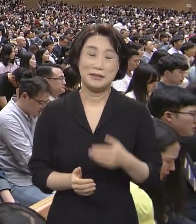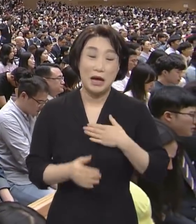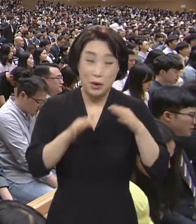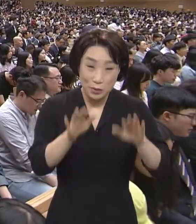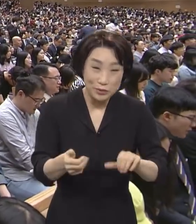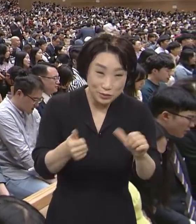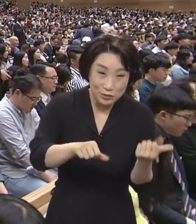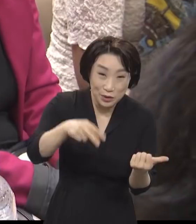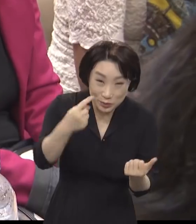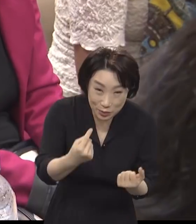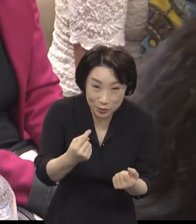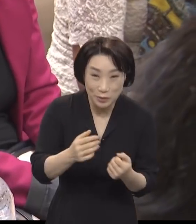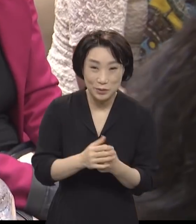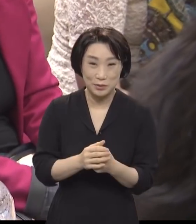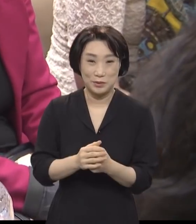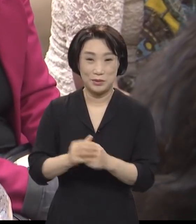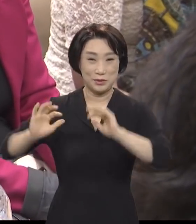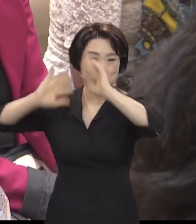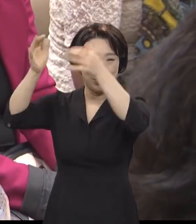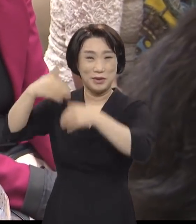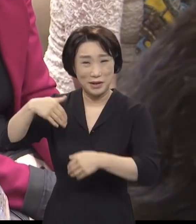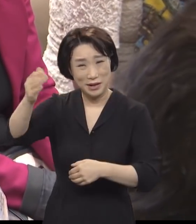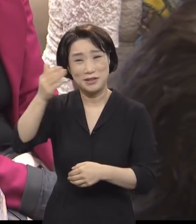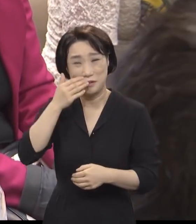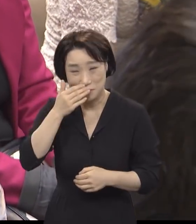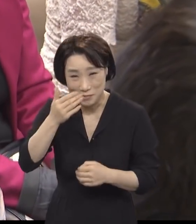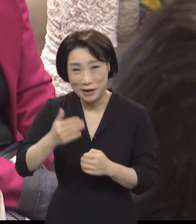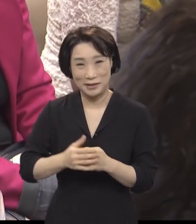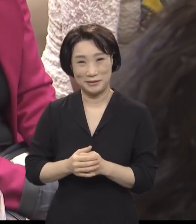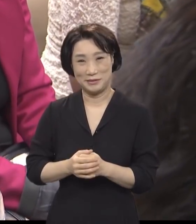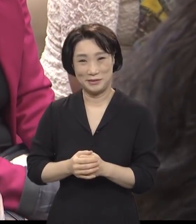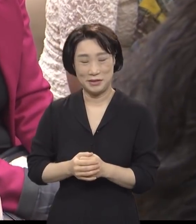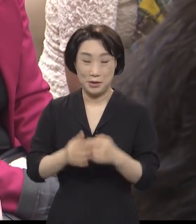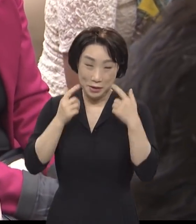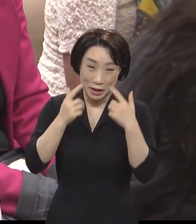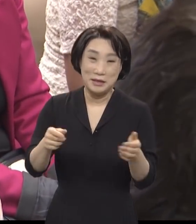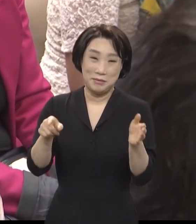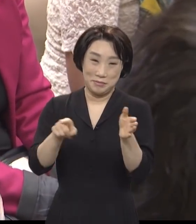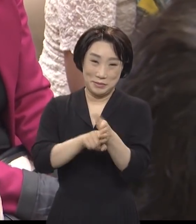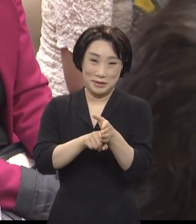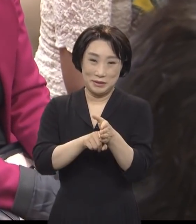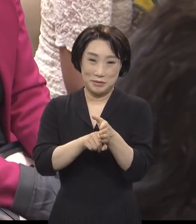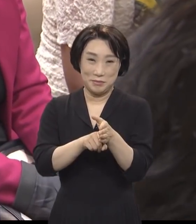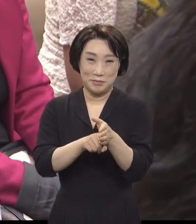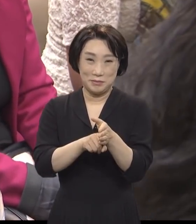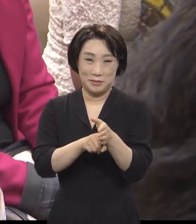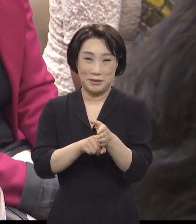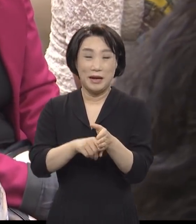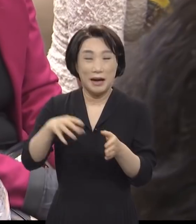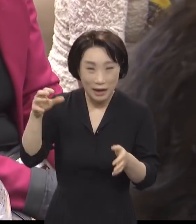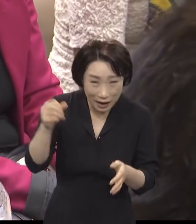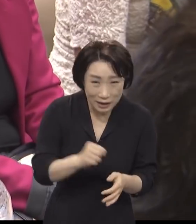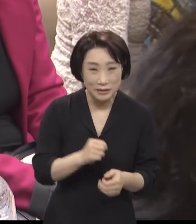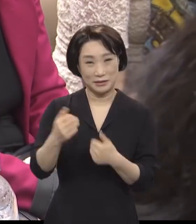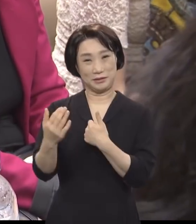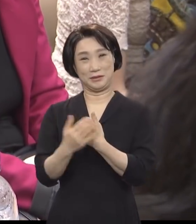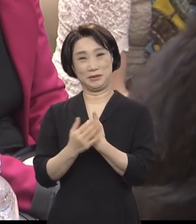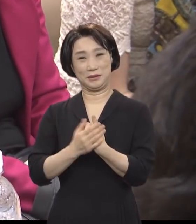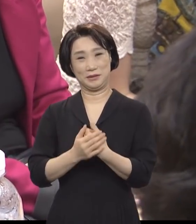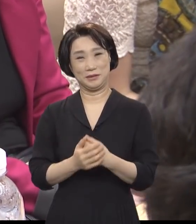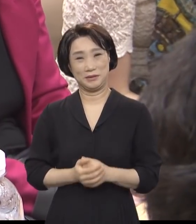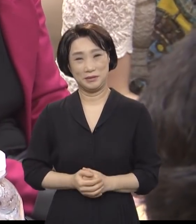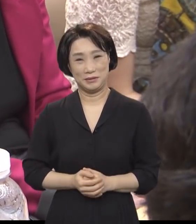오늘 죽어도 천국 갈 수 있는 분명한 믿음을 갖게 하옵소서